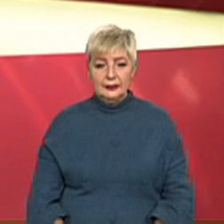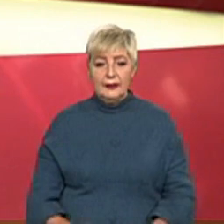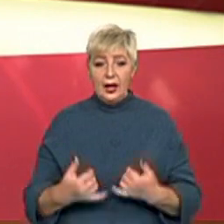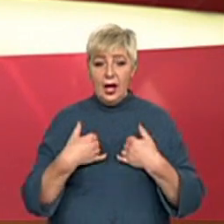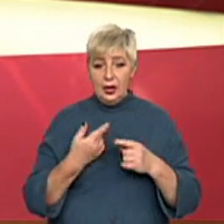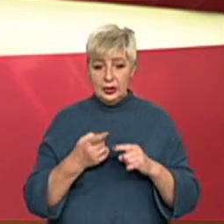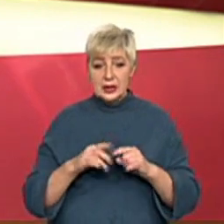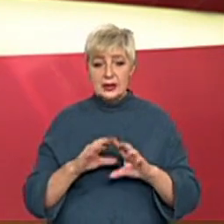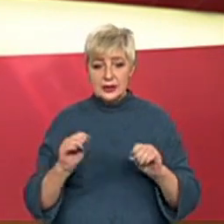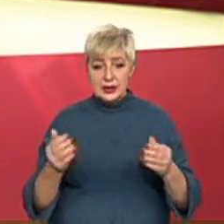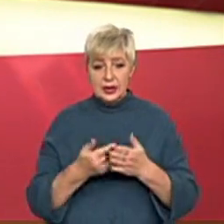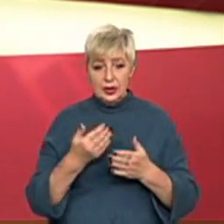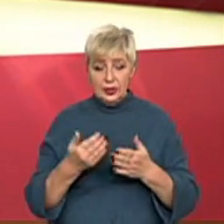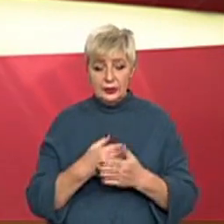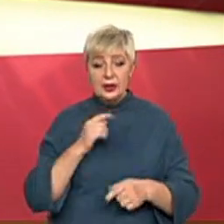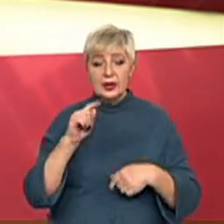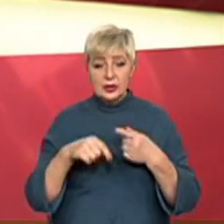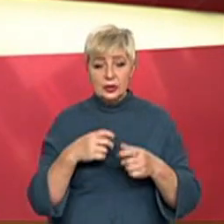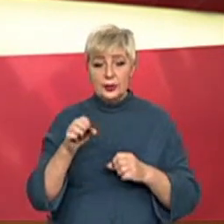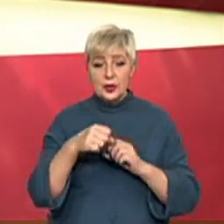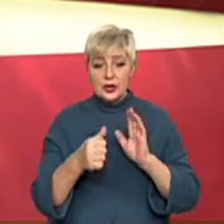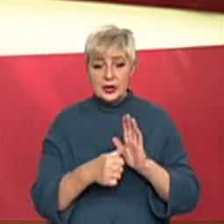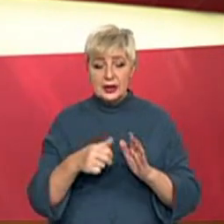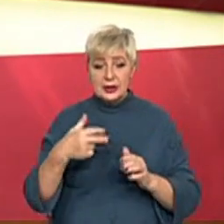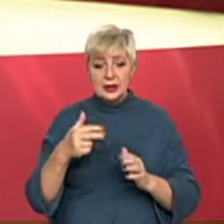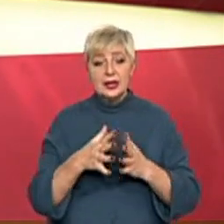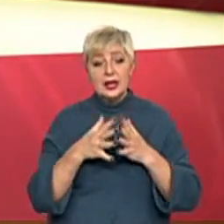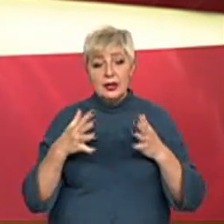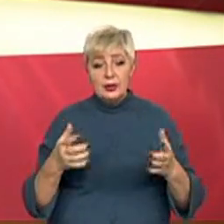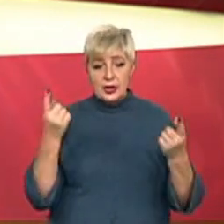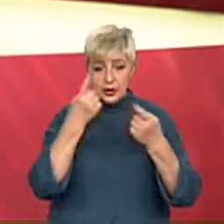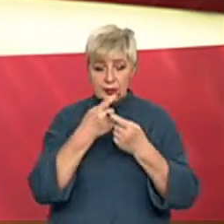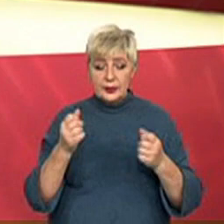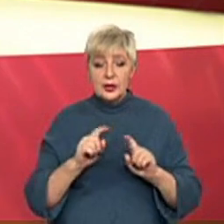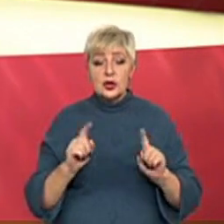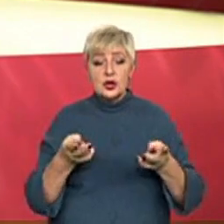А у нас це всі новини у випуску. Наступний о 16:30. Більше інформації, те, що